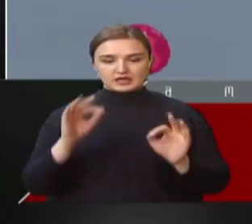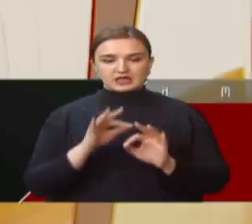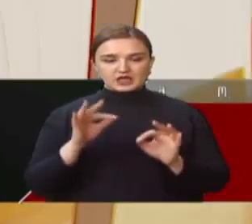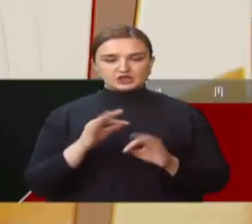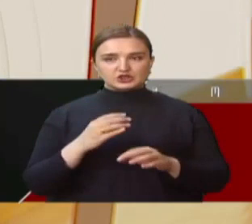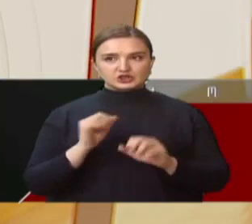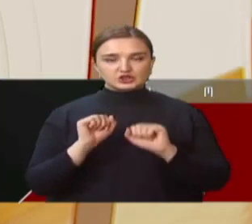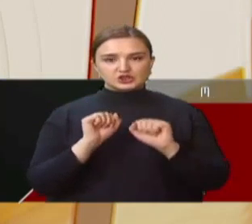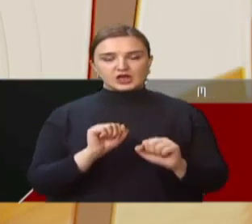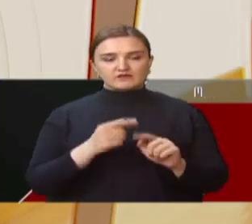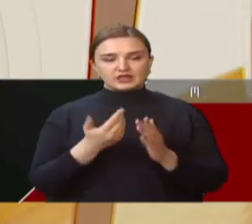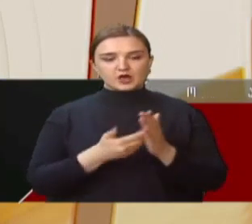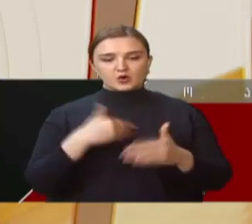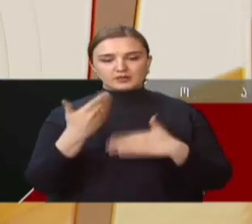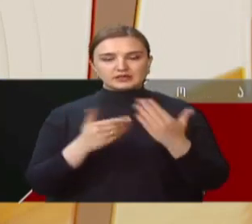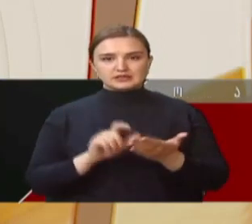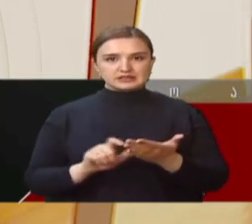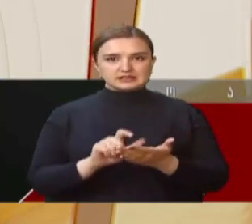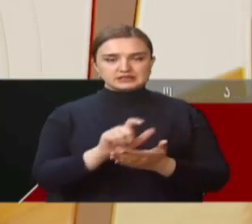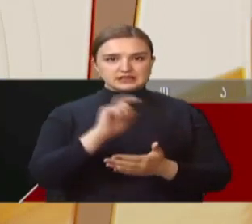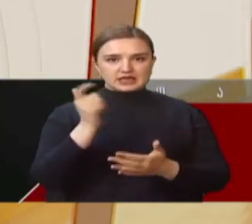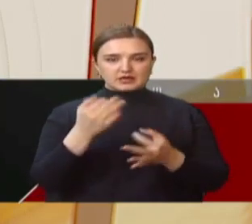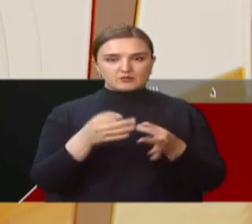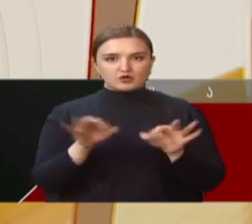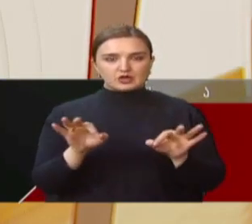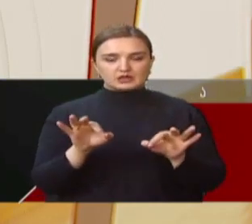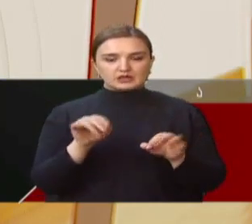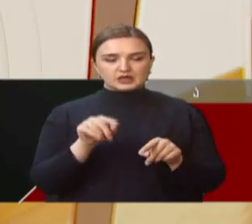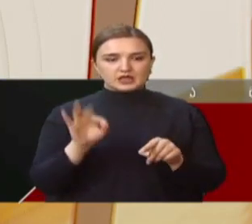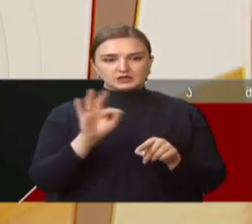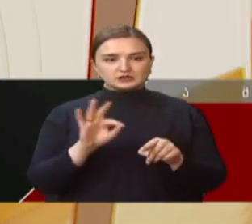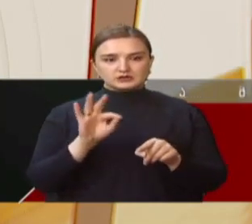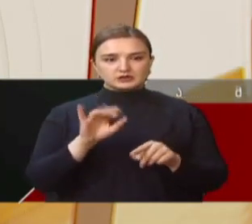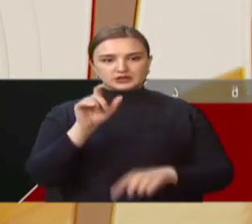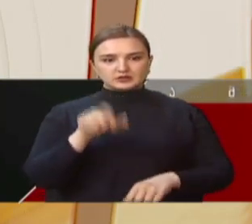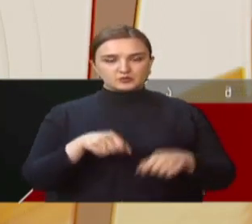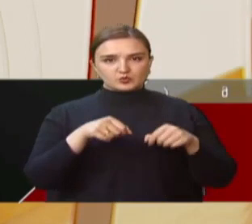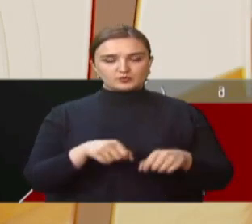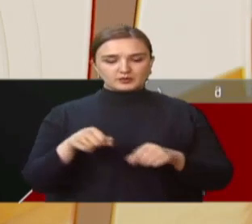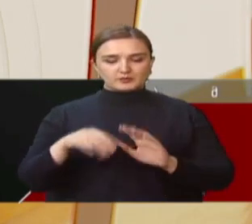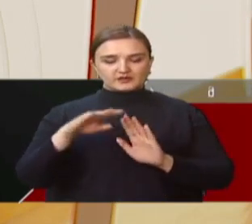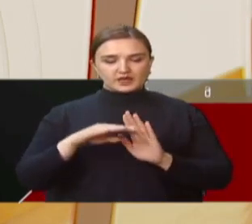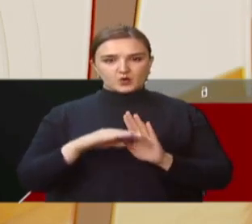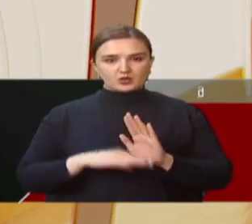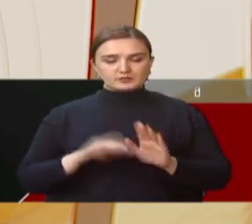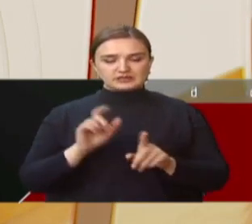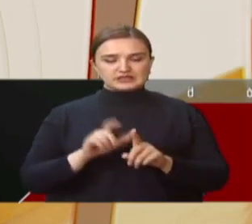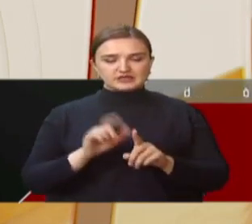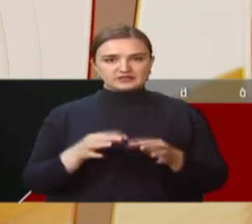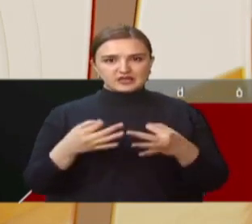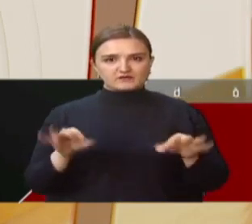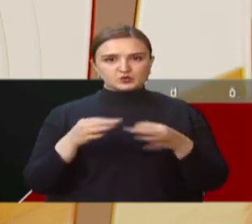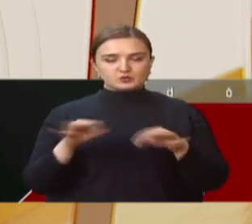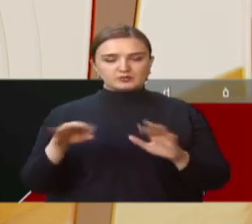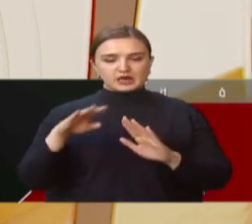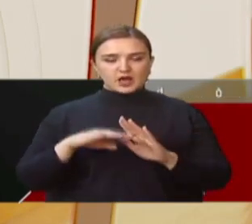შეღავათი რეკომენდაციების გზაზე დემოკრატიის ხარჯზე ადამიანის უფლებების გაუარესების ხარჯზე სიტყვის და